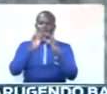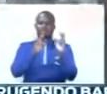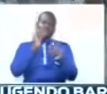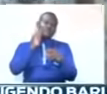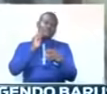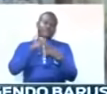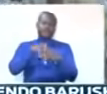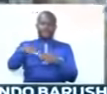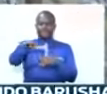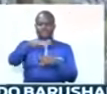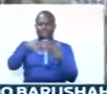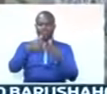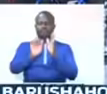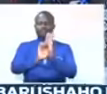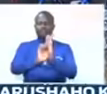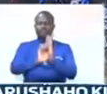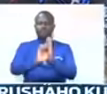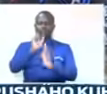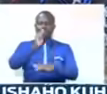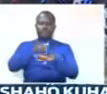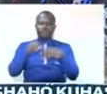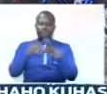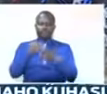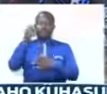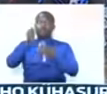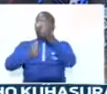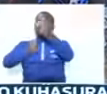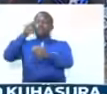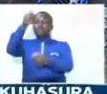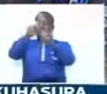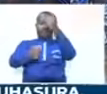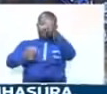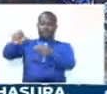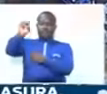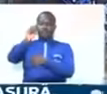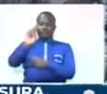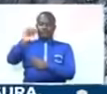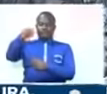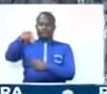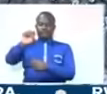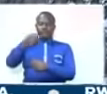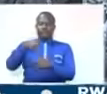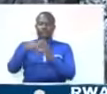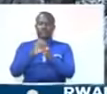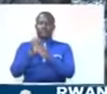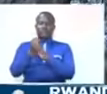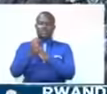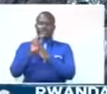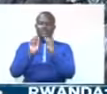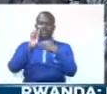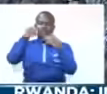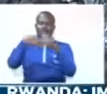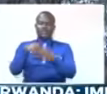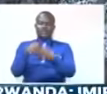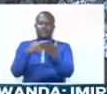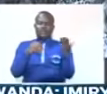mu cyarugendo urugero nabashyizeho uburyo bwo kumanuka no kuzamuka ibitare bya Mpushi mu murenge wa Musambira ibintu abitabira